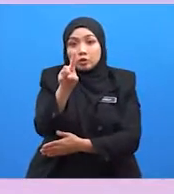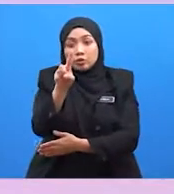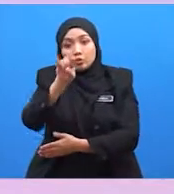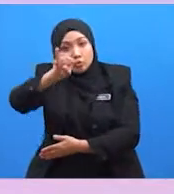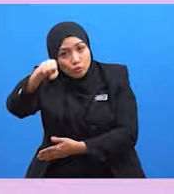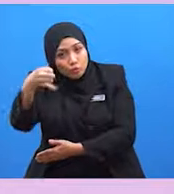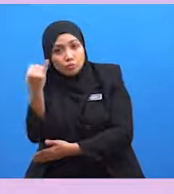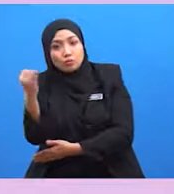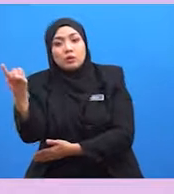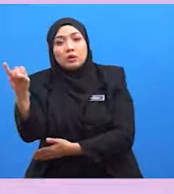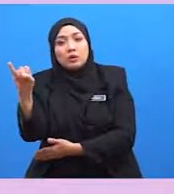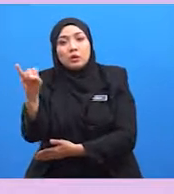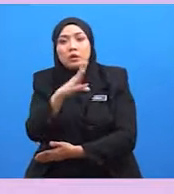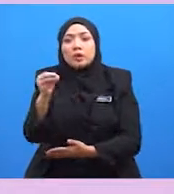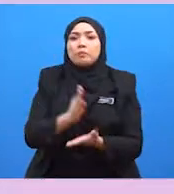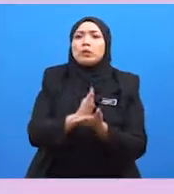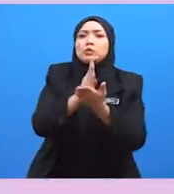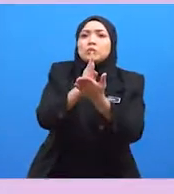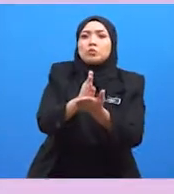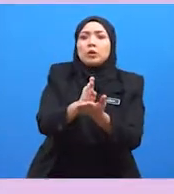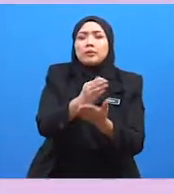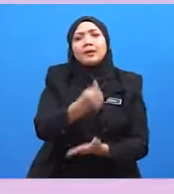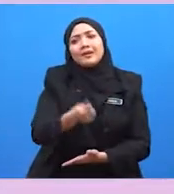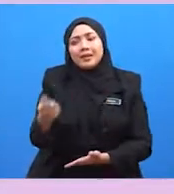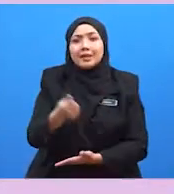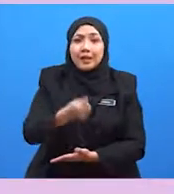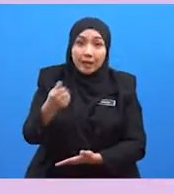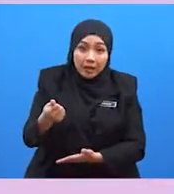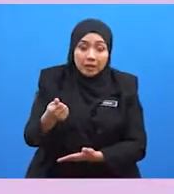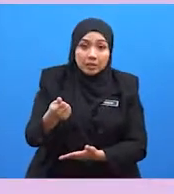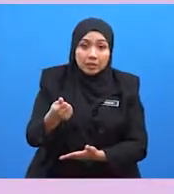RM9.1 juta dan bantuan peralatan dengan peruntukan